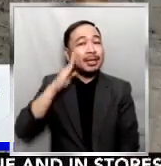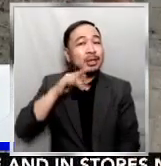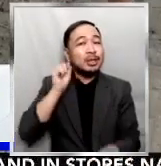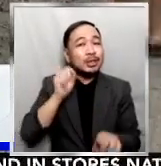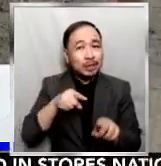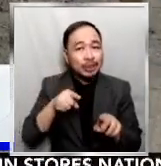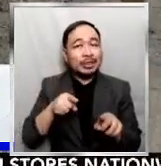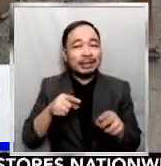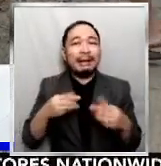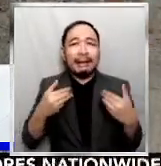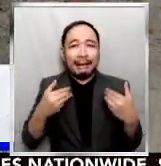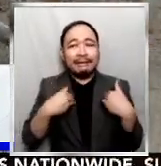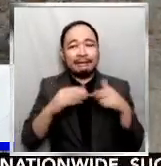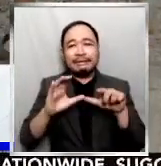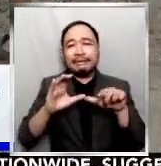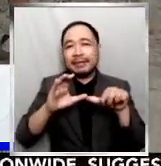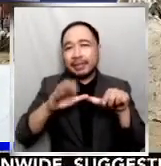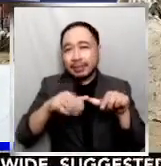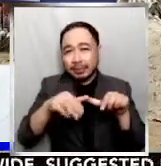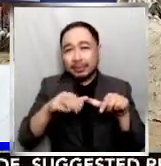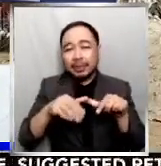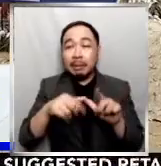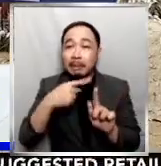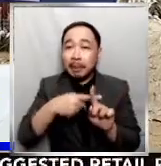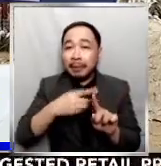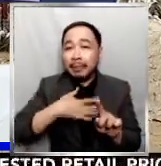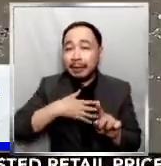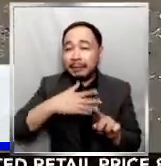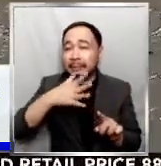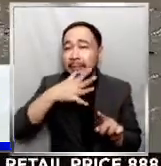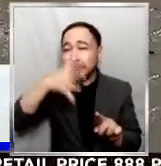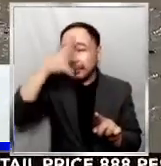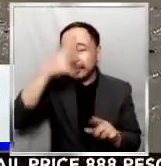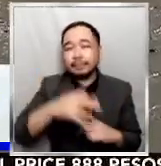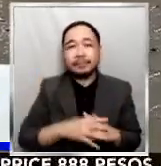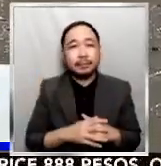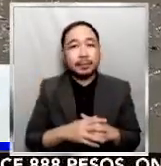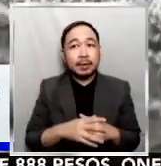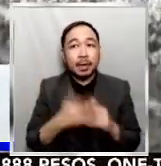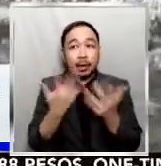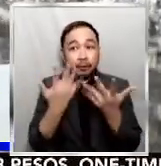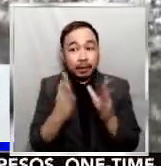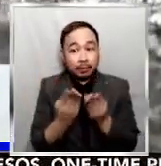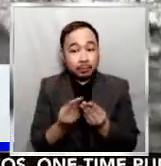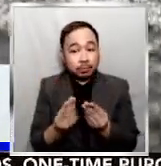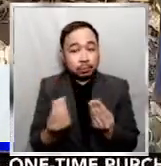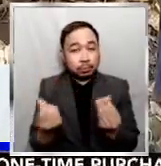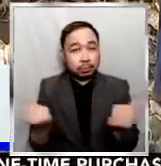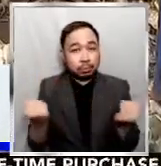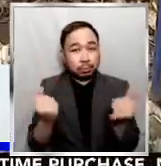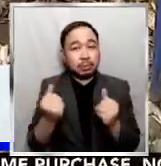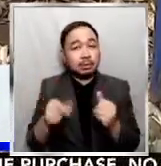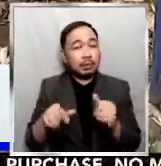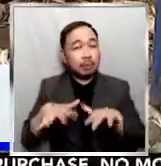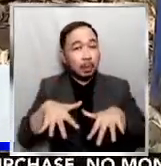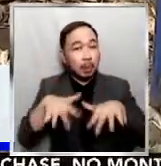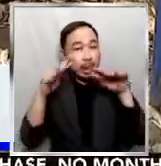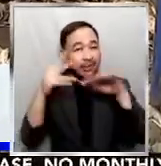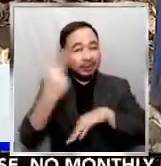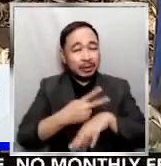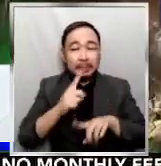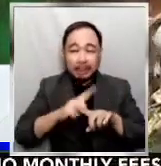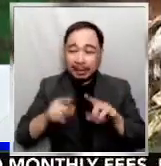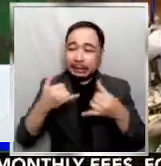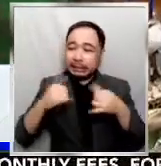magulang. Dalawang araw mula nang humupa ang baha, may naiwan pa ring makapal na burak at iba pang kalat sa mga